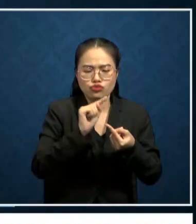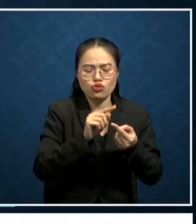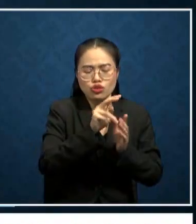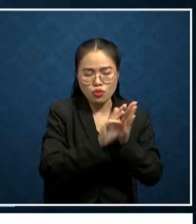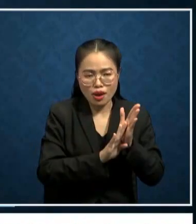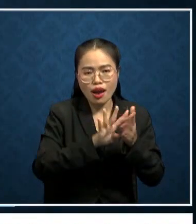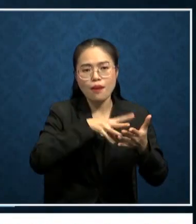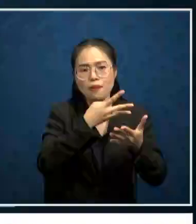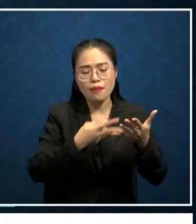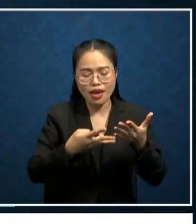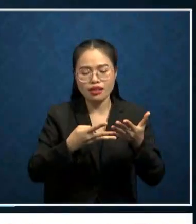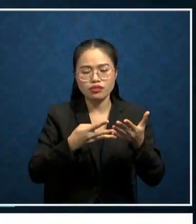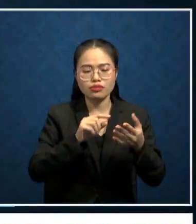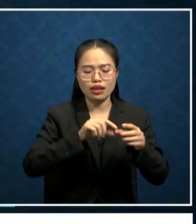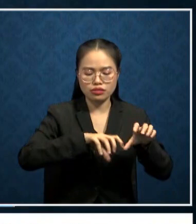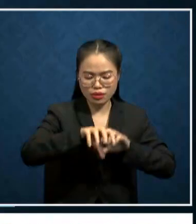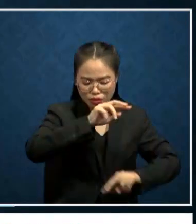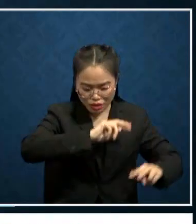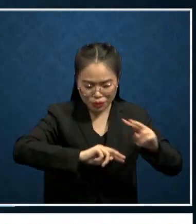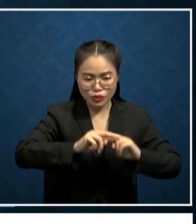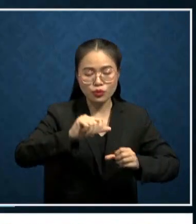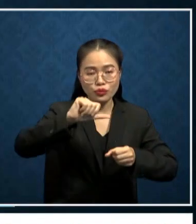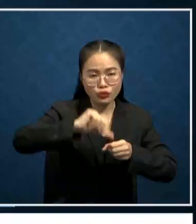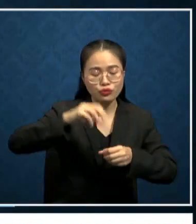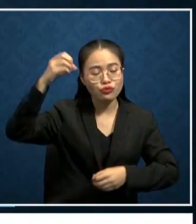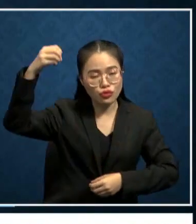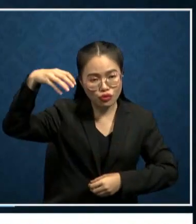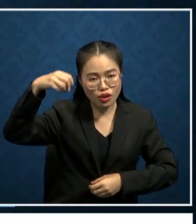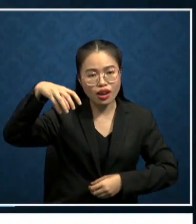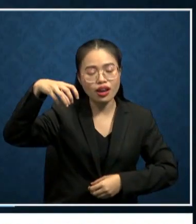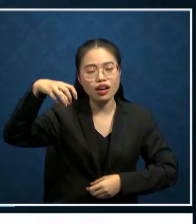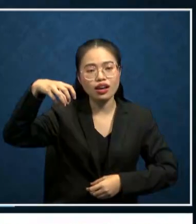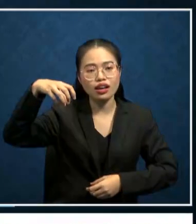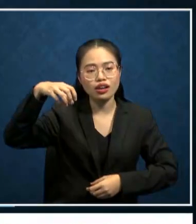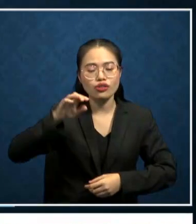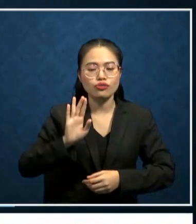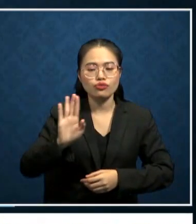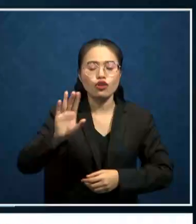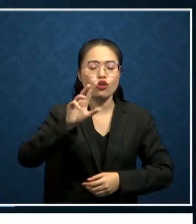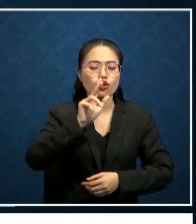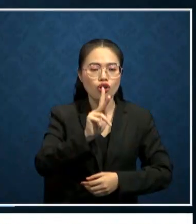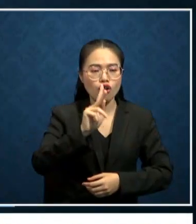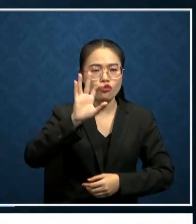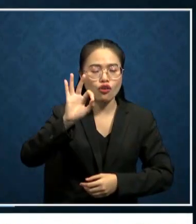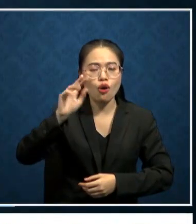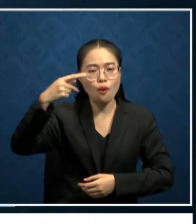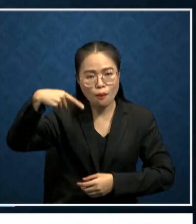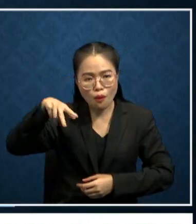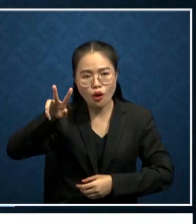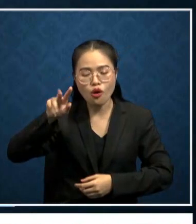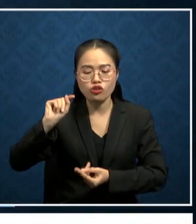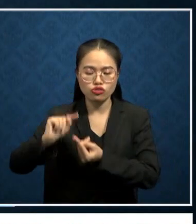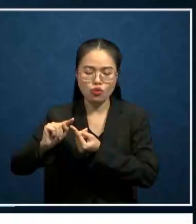พลังงานคณะกรรมการกำกับกิจการพลังงานการไฟฟ้าฝ่ายผลิตแห่งประเทศไทยบริษัทปรท